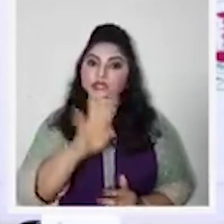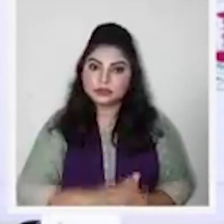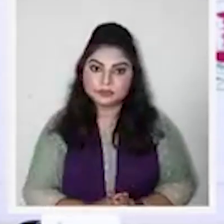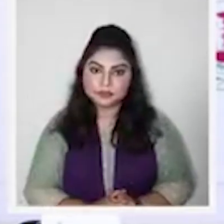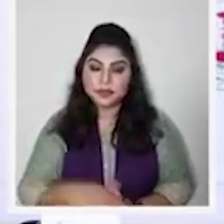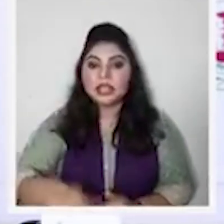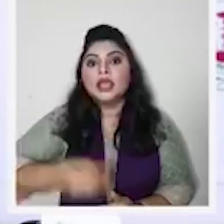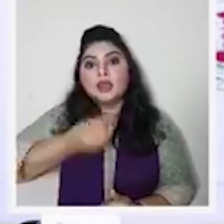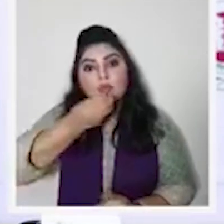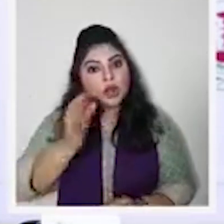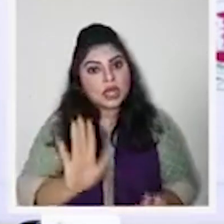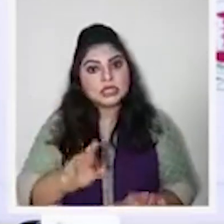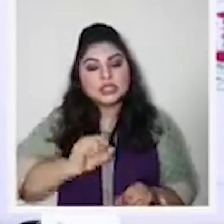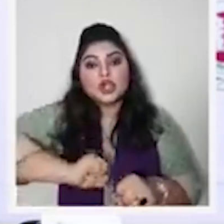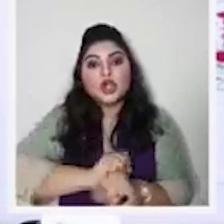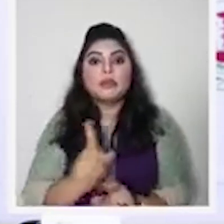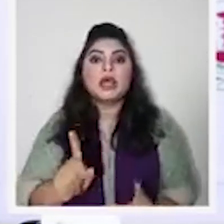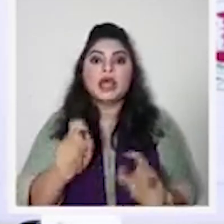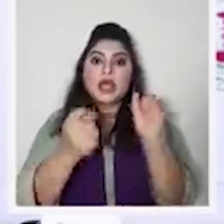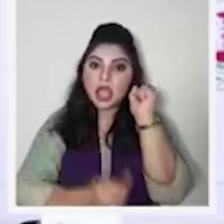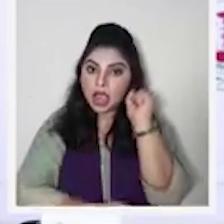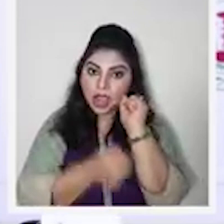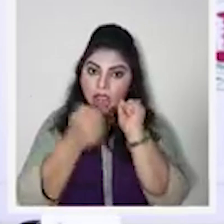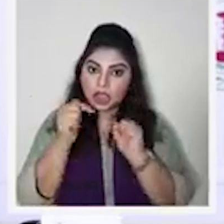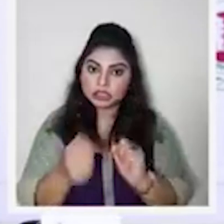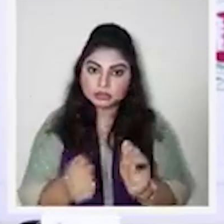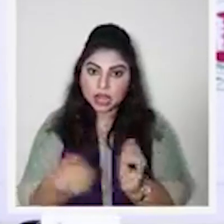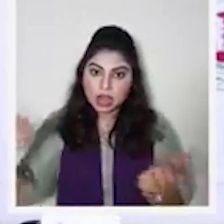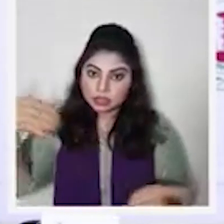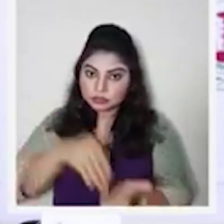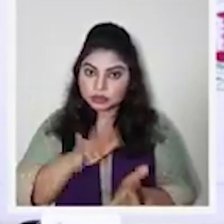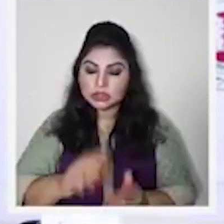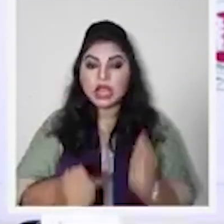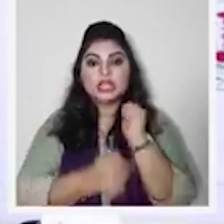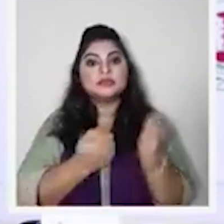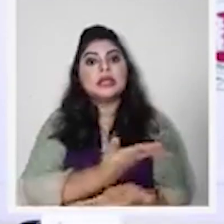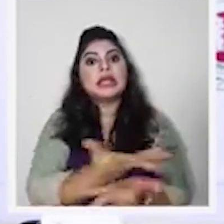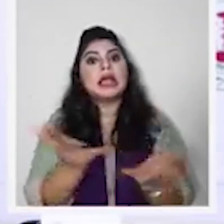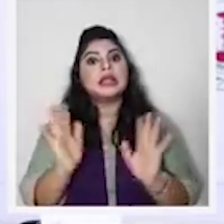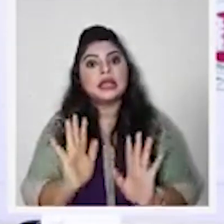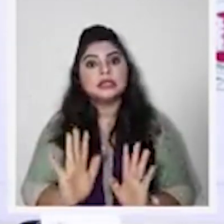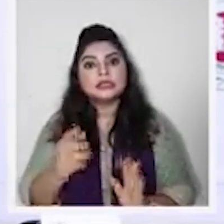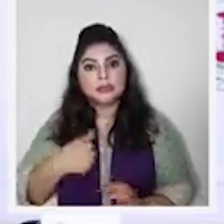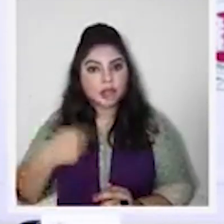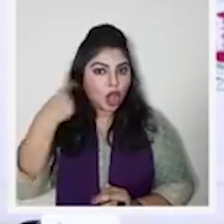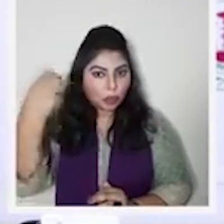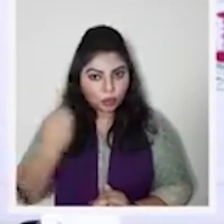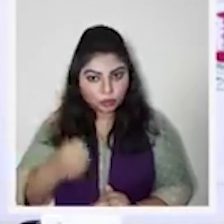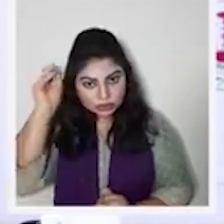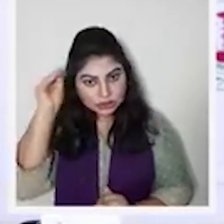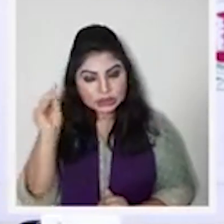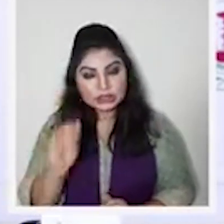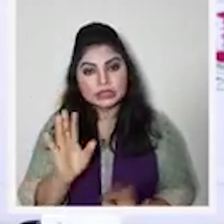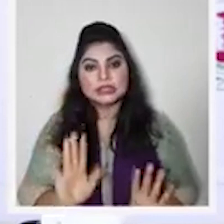379টি, রোগী ভর্তি আছে 216 জন এবং শয্যা খালি আছে 163টি। এখানে উল্লেখ করি, কোভিড হাসপাতালে